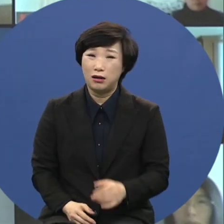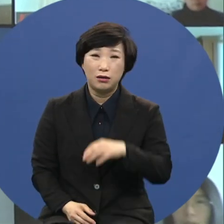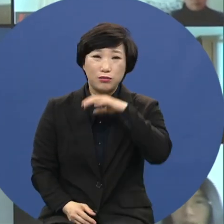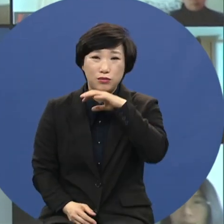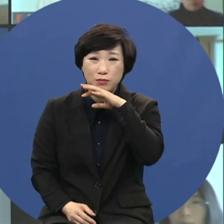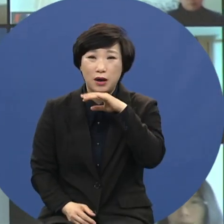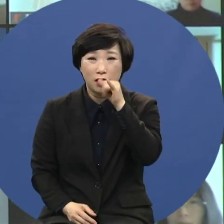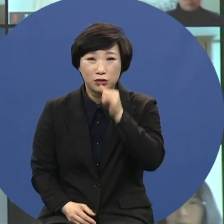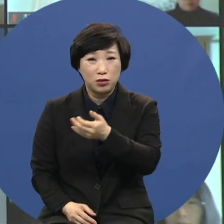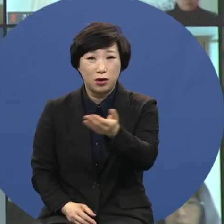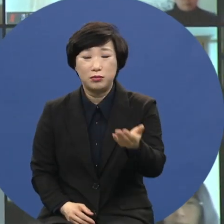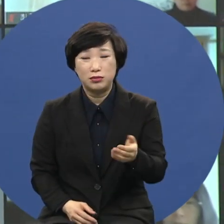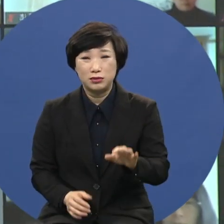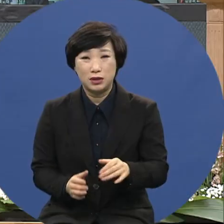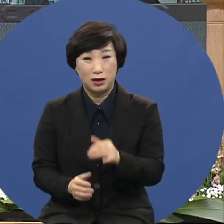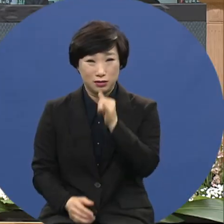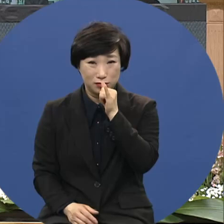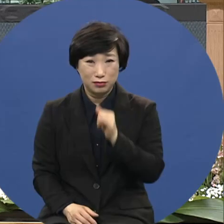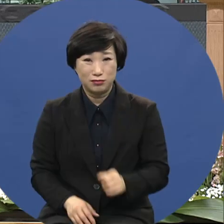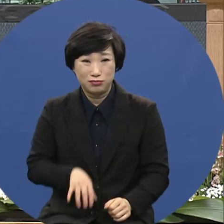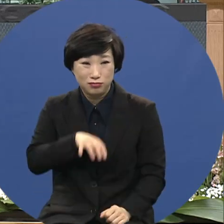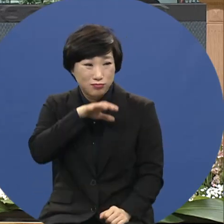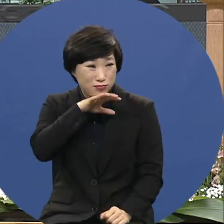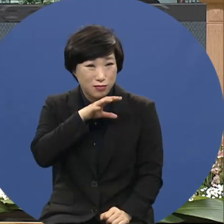그래가면서 은근히 원망하잖아.